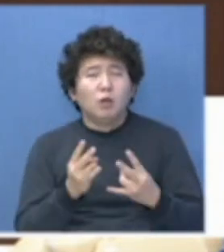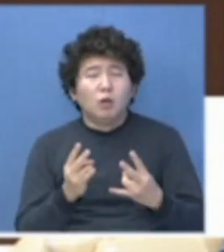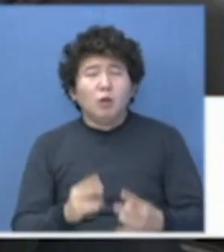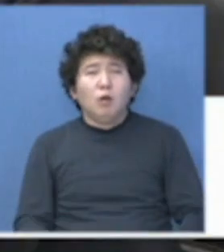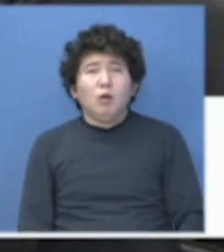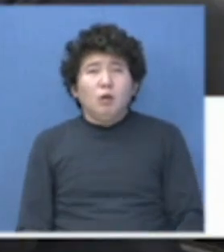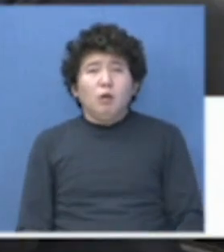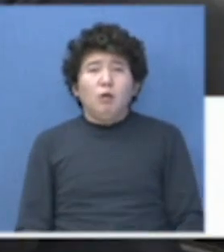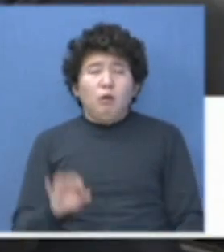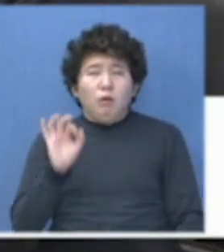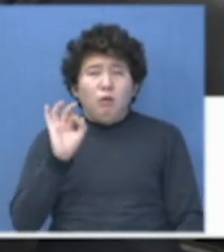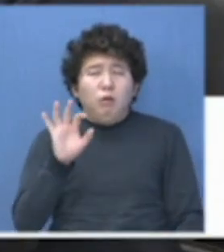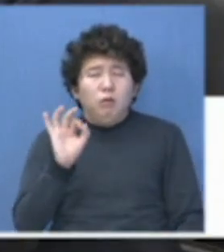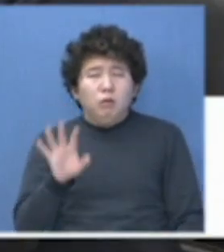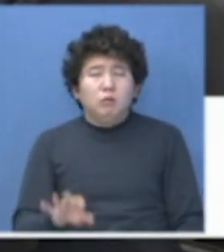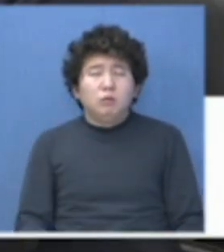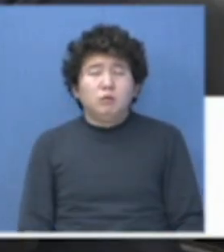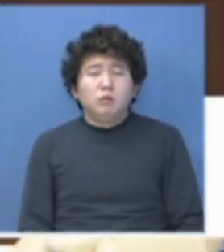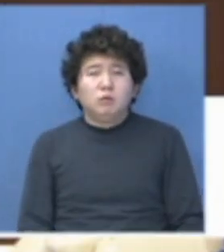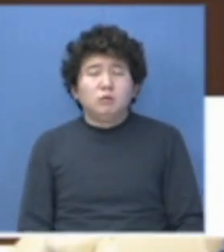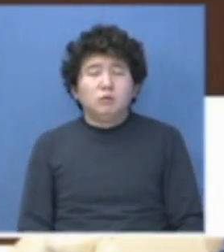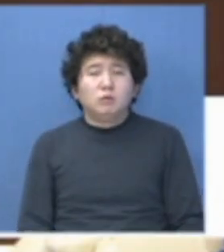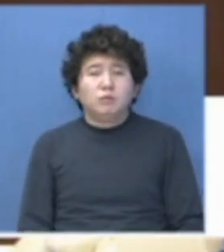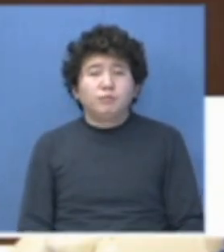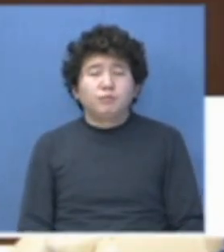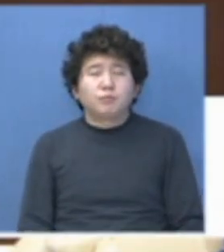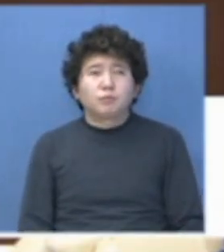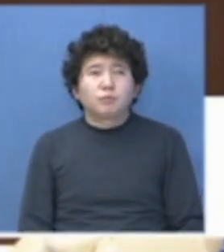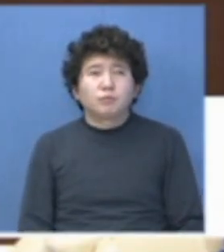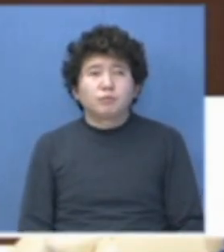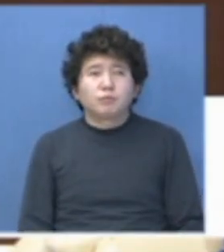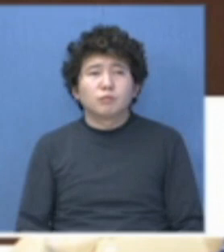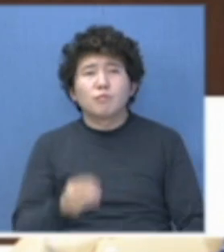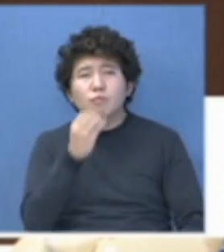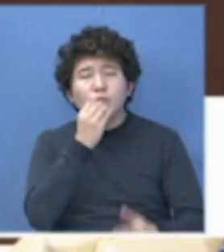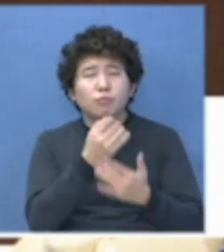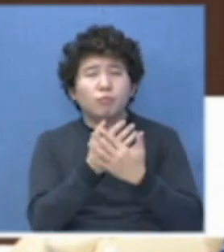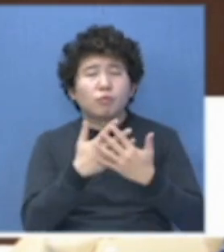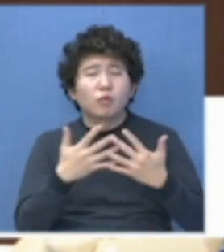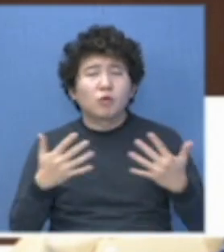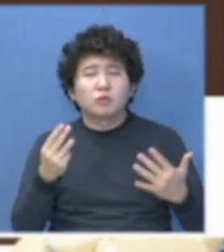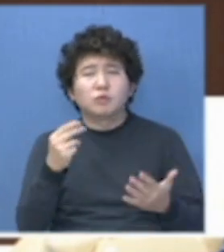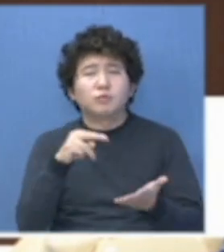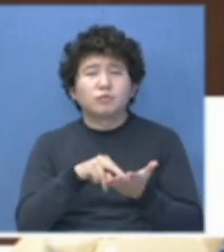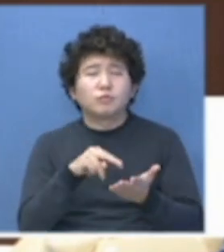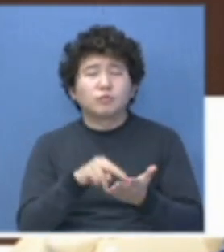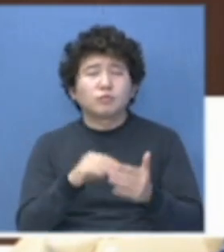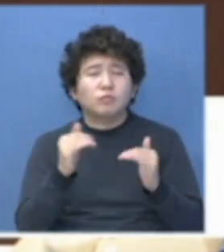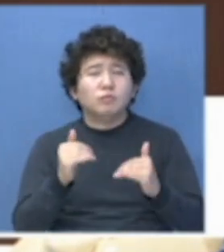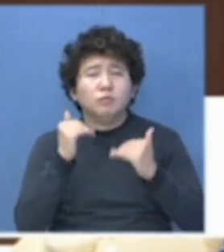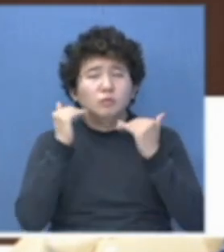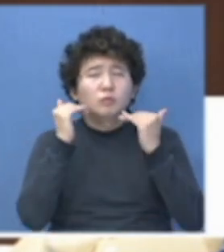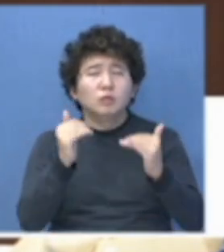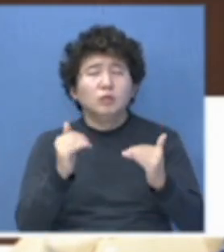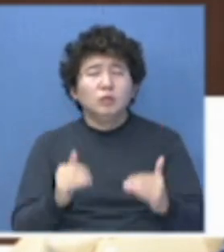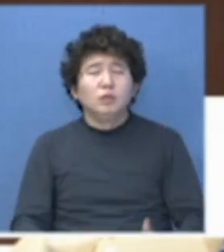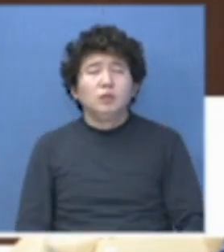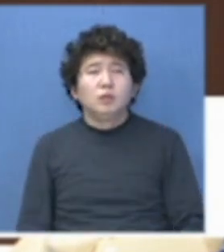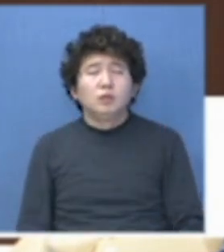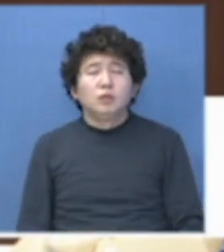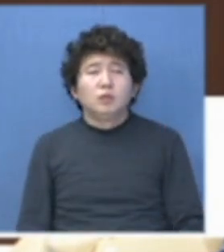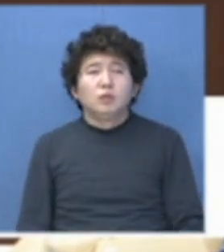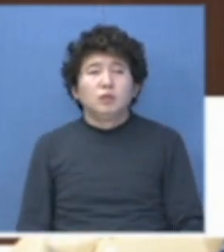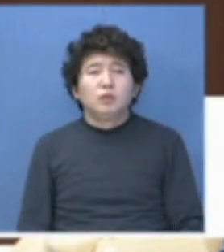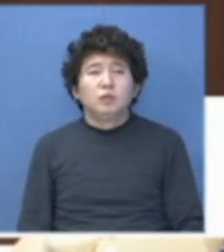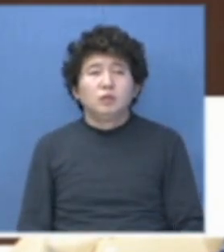айында инфляция өсімі жеделдеді. Бұл процеске азық-түлік тауарлары бағасының өсуі айтарлықтай әсер етіп отыр. Бұл